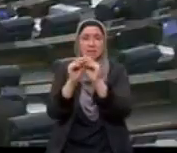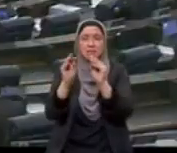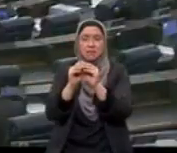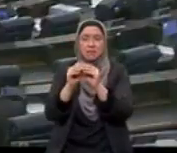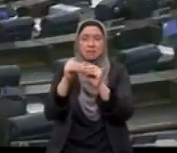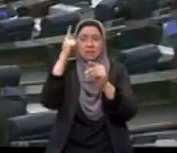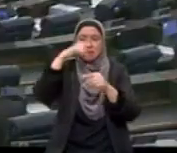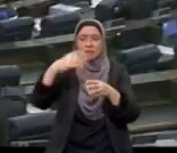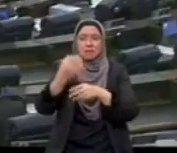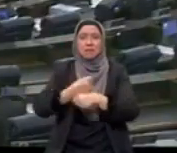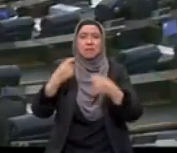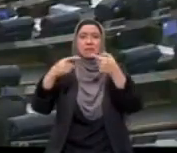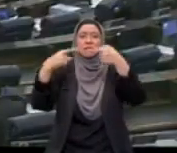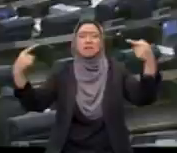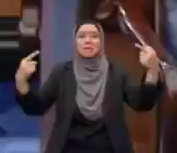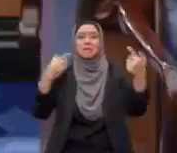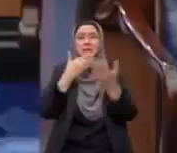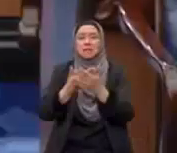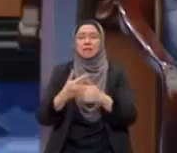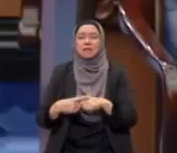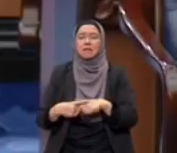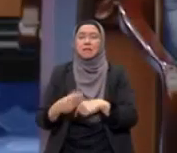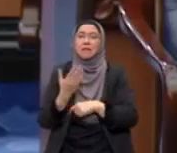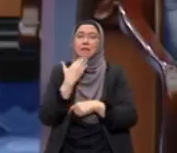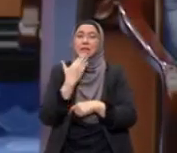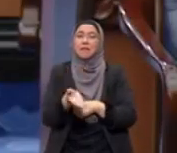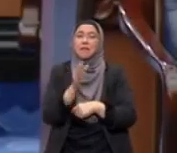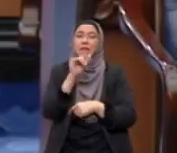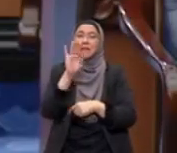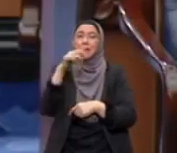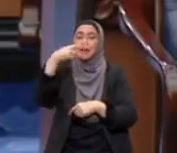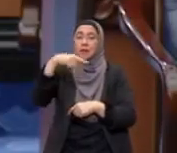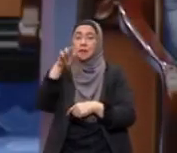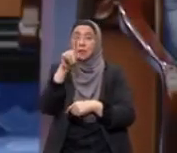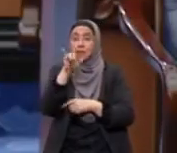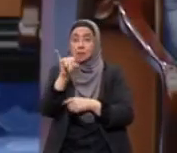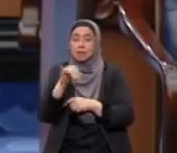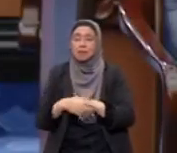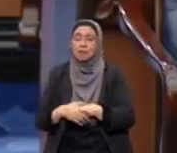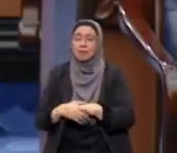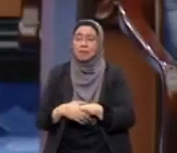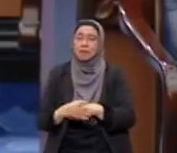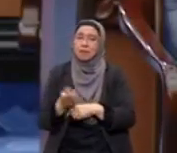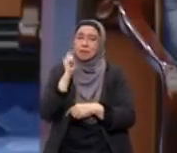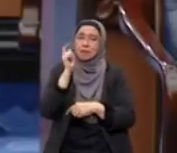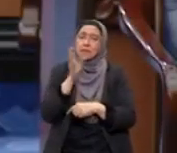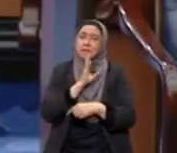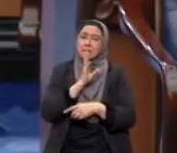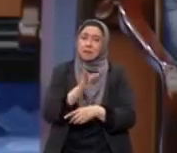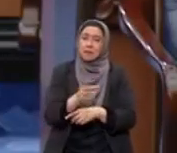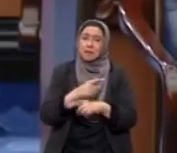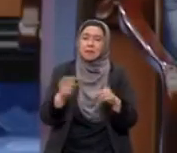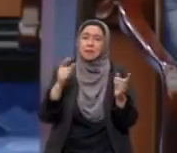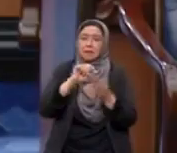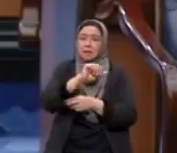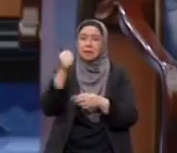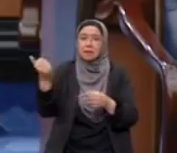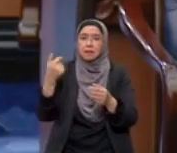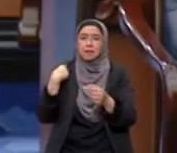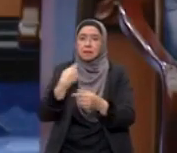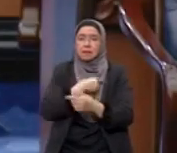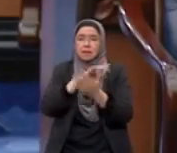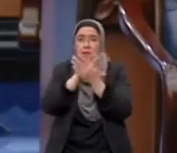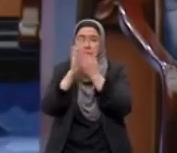Terima kasih yang berhormat Pulai sebagaimana yang saya maklumkan tadi bahawa selain daripada kita akan menjadi pengerusi